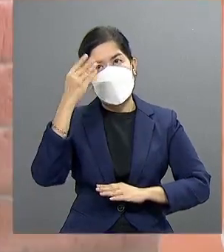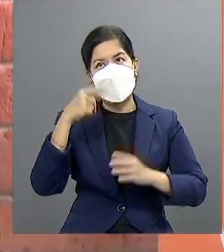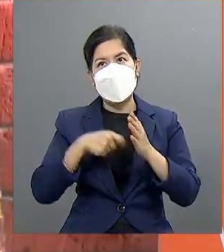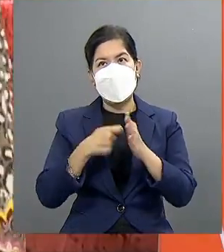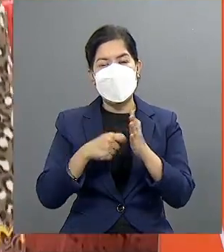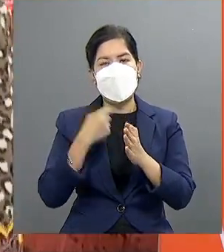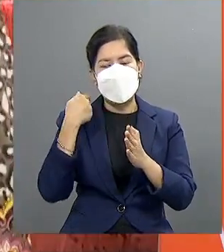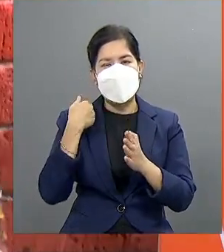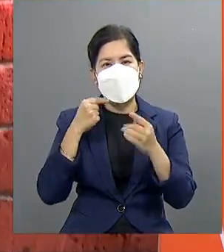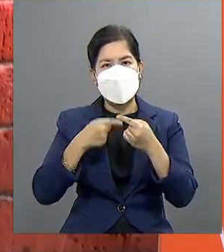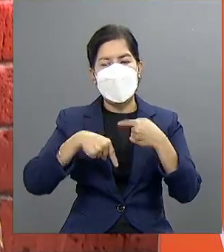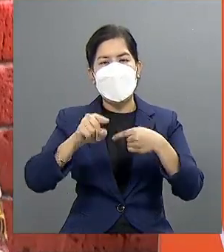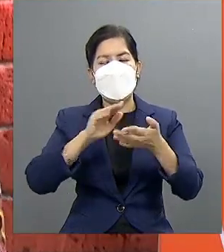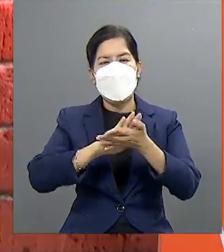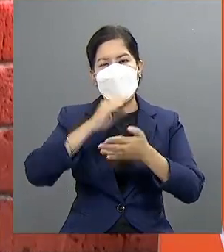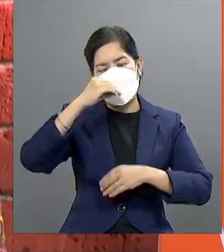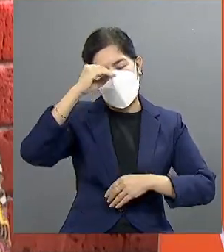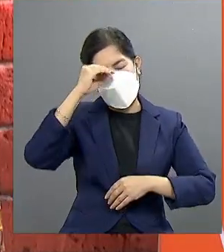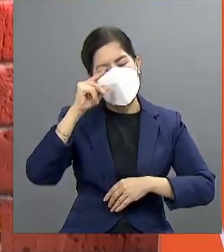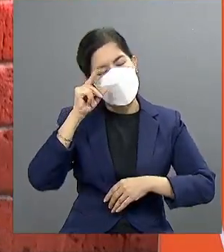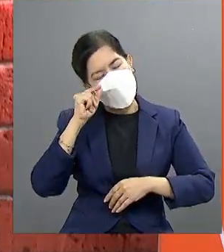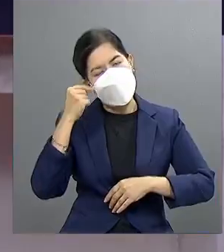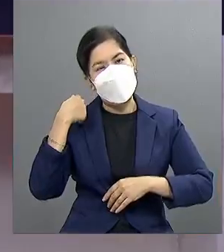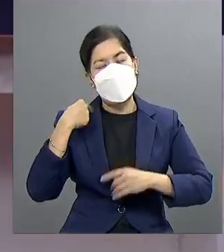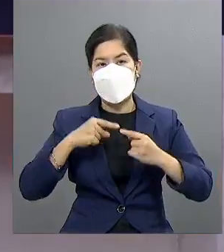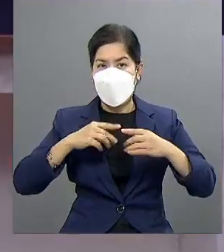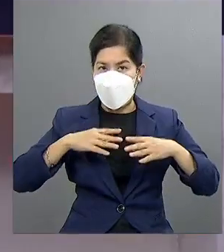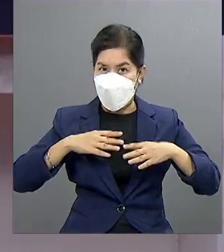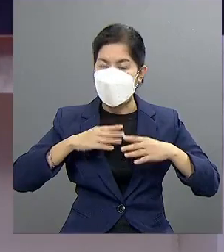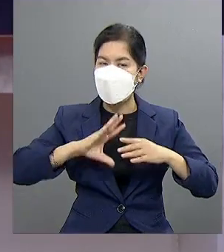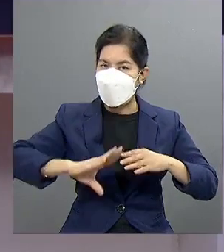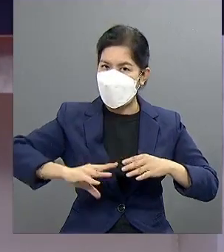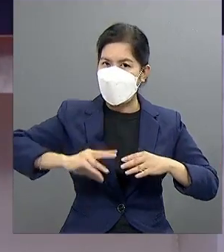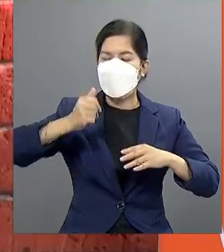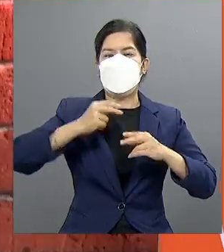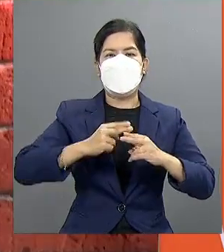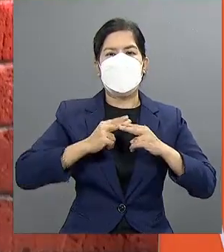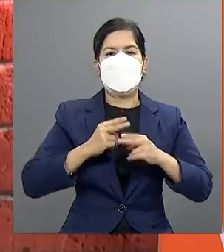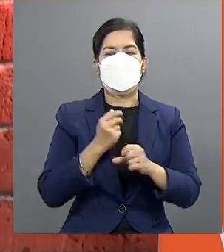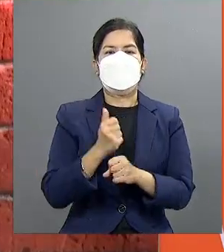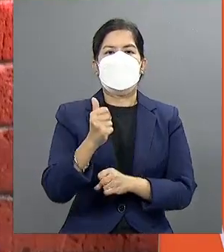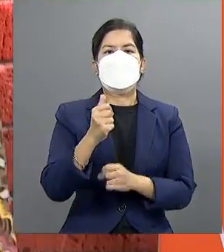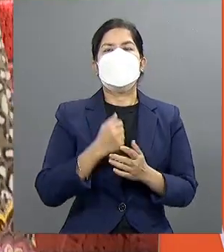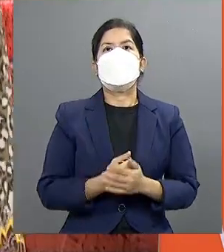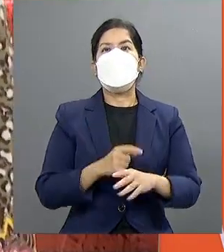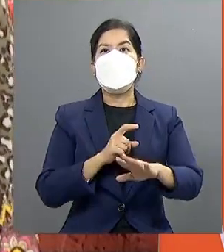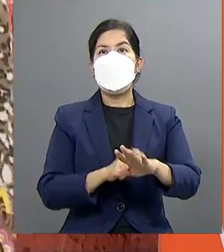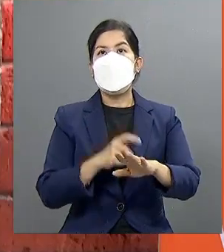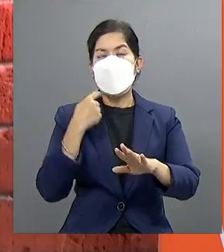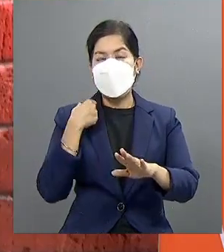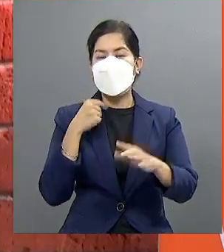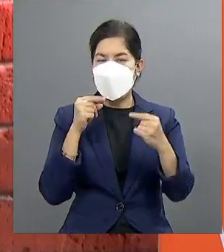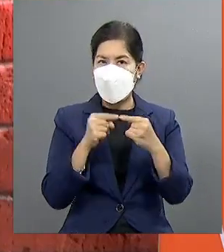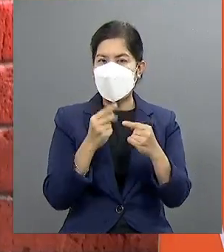งเรียนเลยเพราะว่าการนอนก็คือช่วยให้ร่างกายฟื้นฟูได้แล้วก็สร้างภูมิคุ้มกันได้ค่ะระยะเวลาก็ต้องเป็นช่วงเวลาที่มันเหมาะสมบ